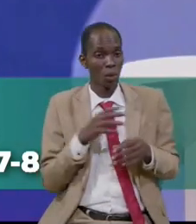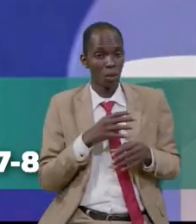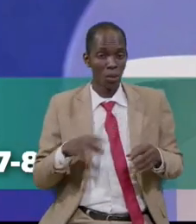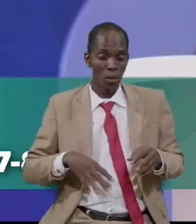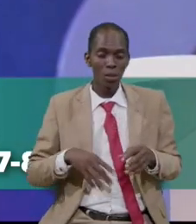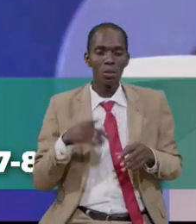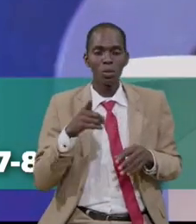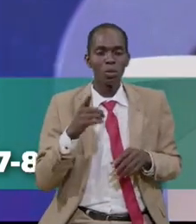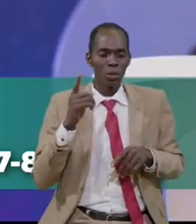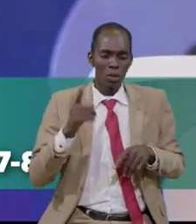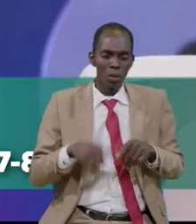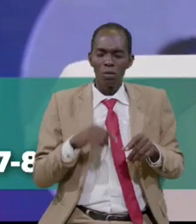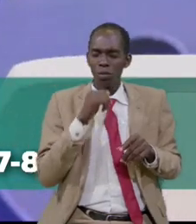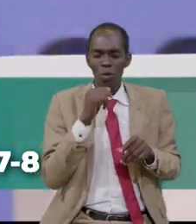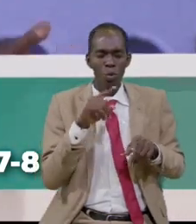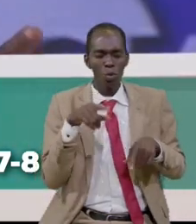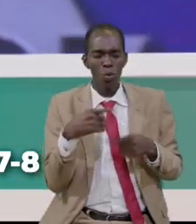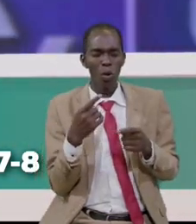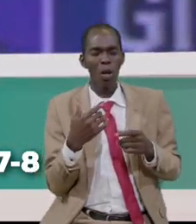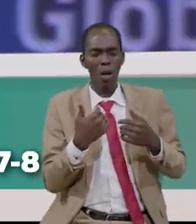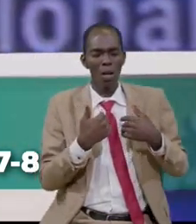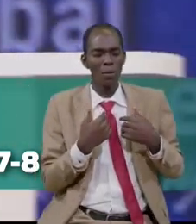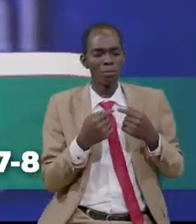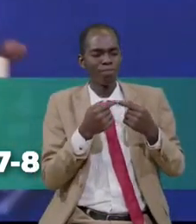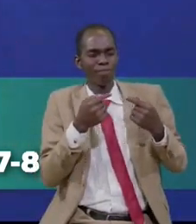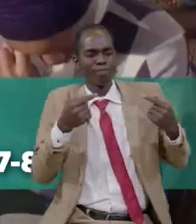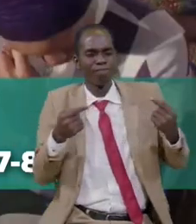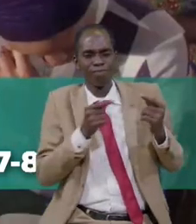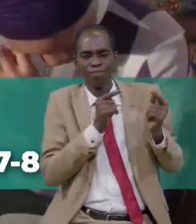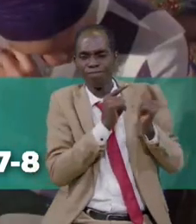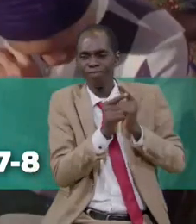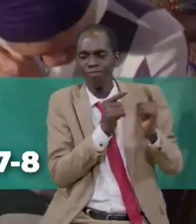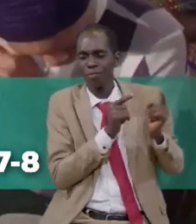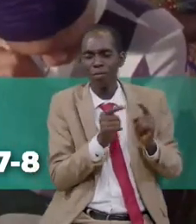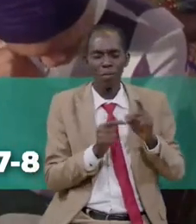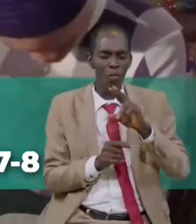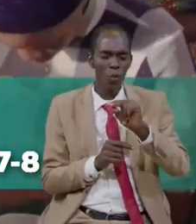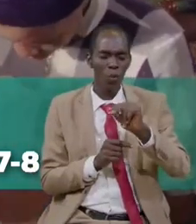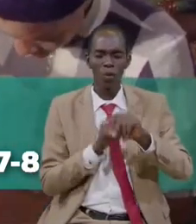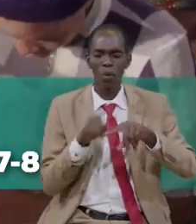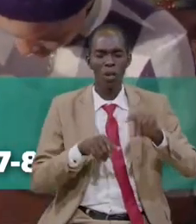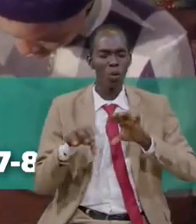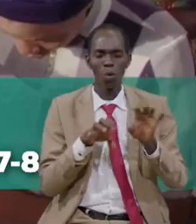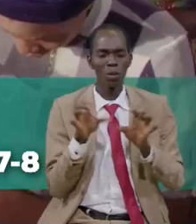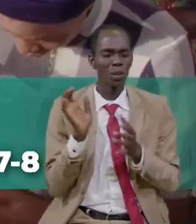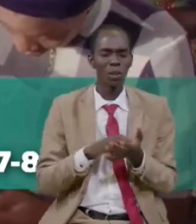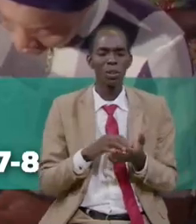plus avoir de malice. Tu ne peux plus dire, je vais me venger. Ça, telle autre église là, tel autre croyant